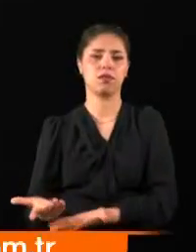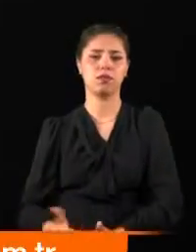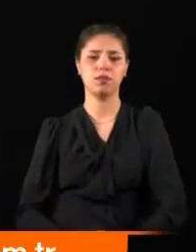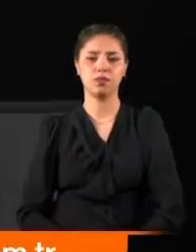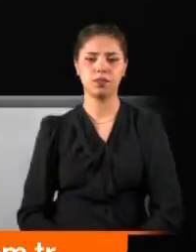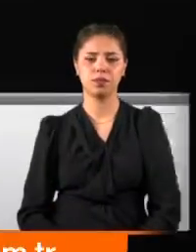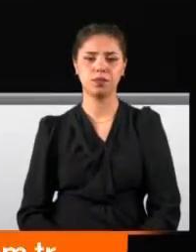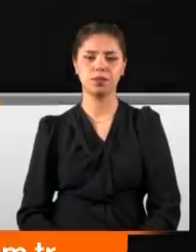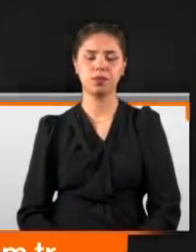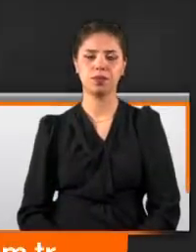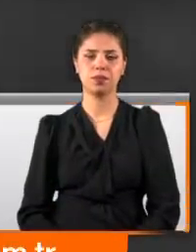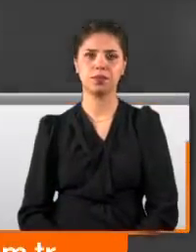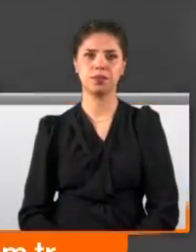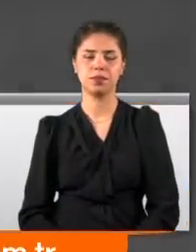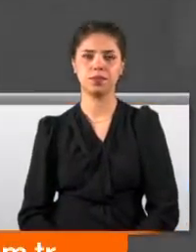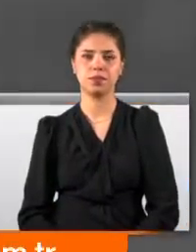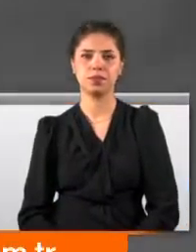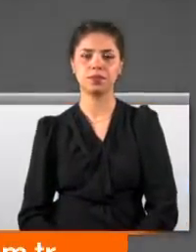Yüzümü yeniden